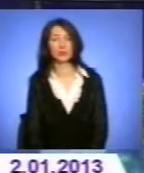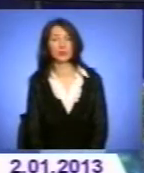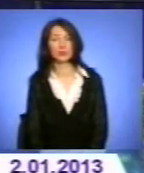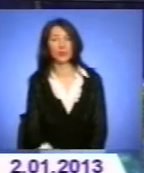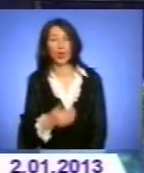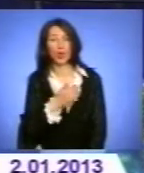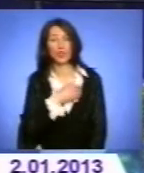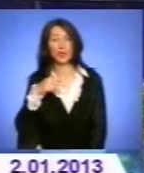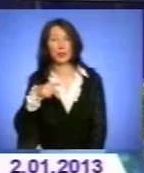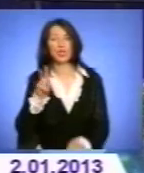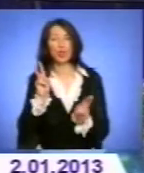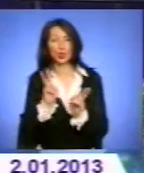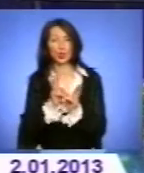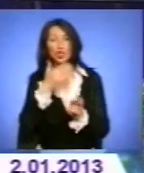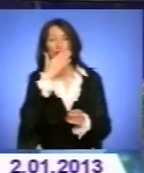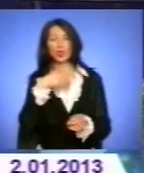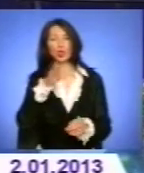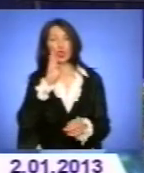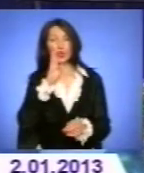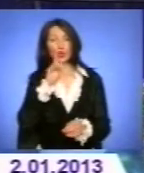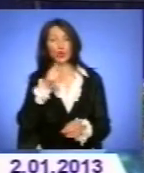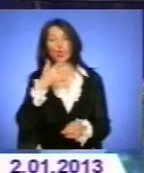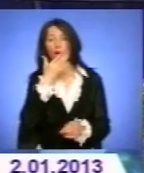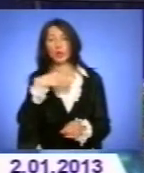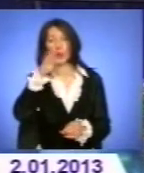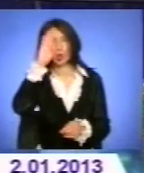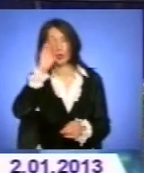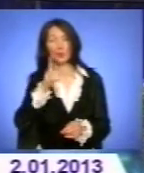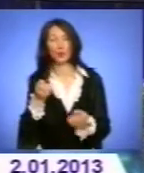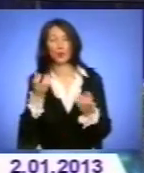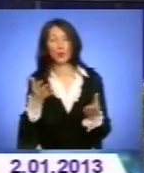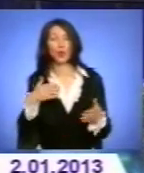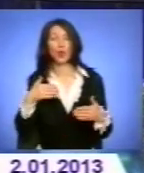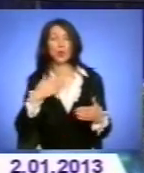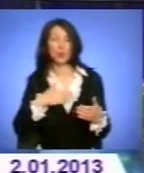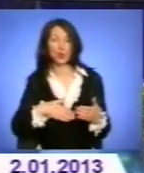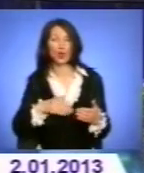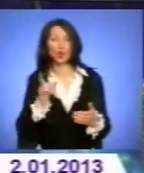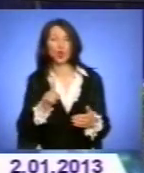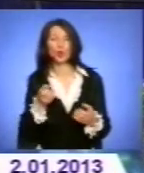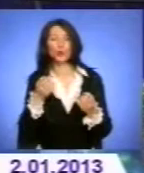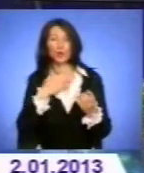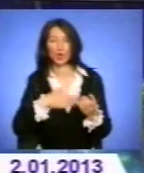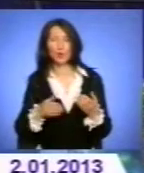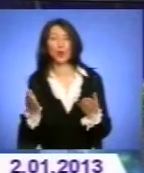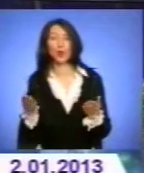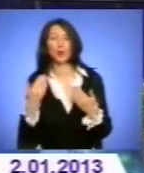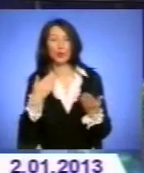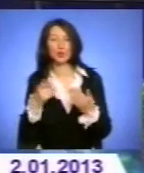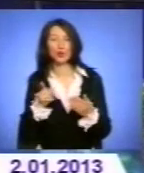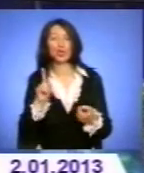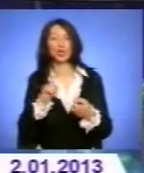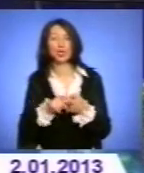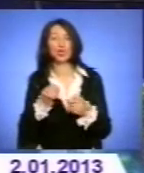Хочете піти на зустріч з гарною дівчиною чи привабливим хлопцем, або просто з привітною людиною, щоб приємно поспілкуватися? Тоді долучайтеся